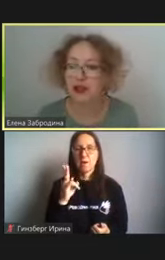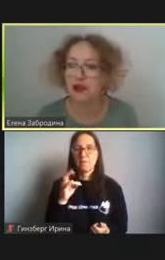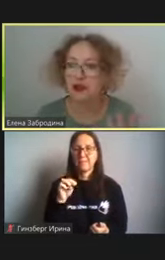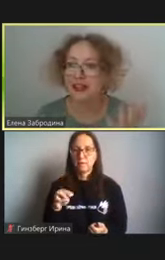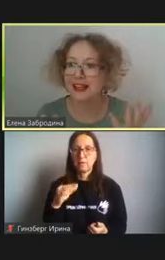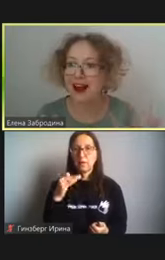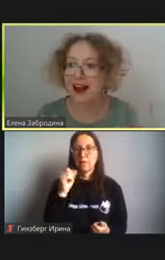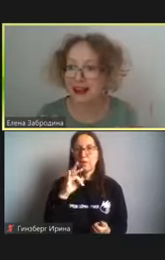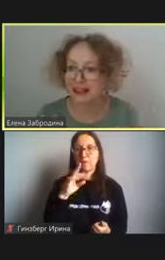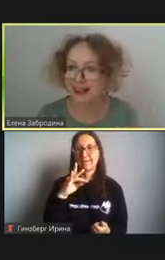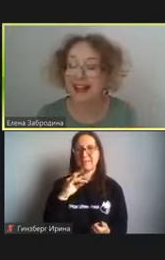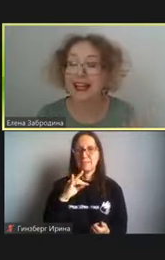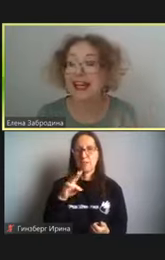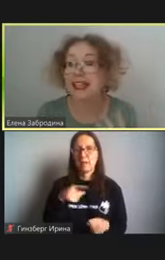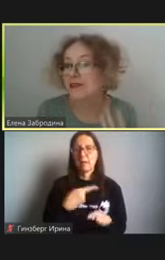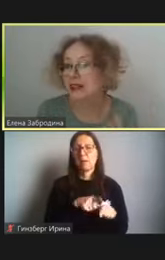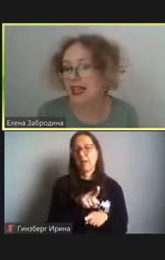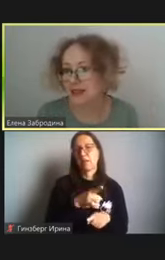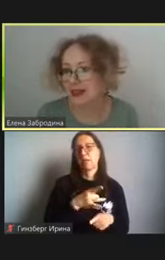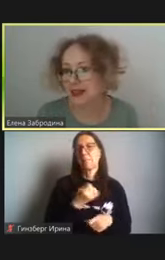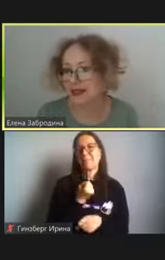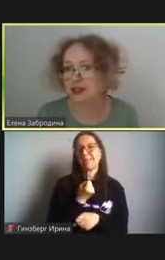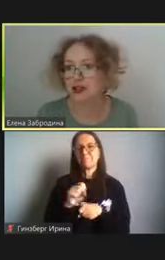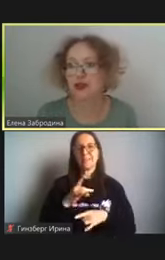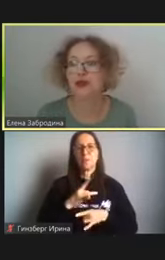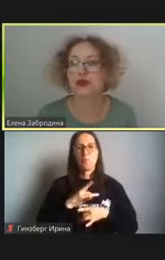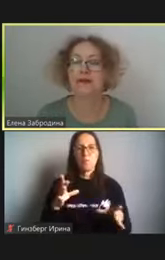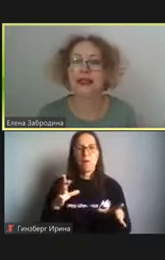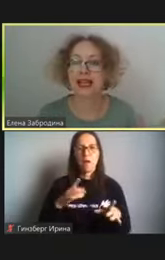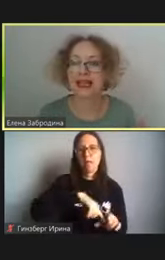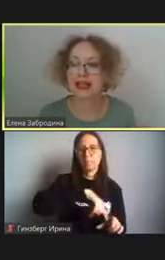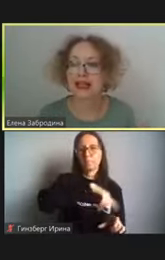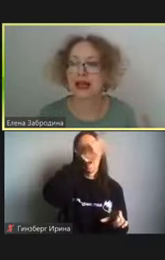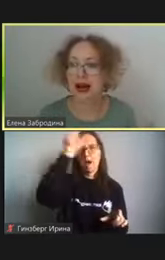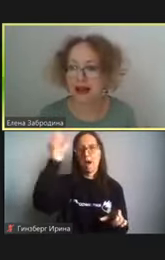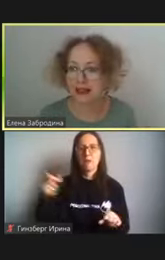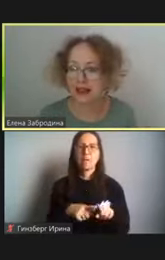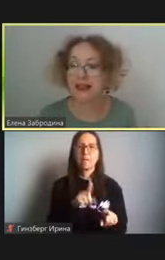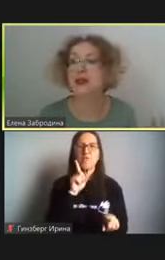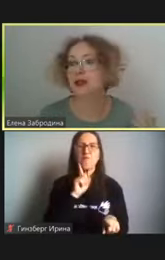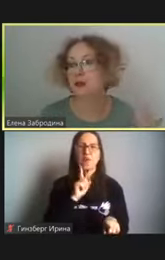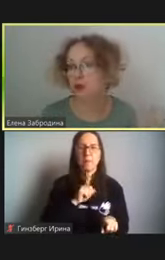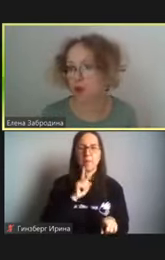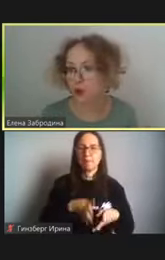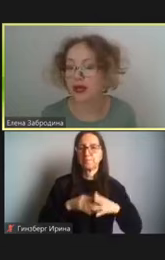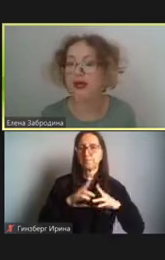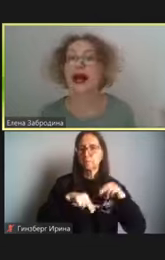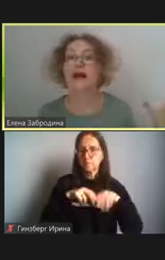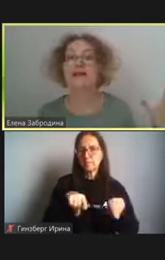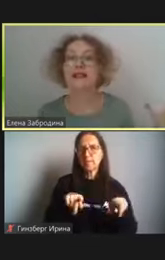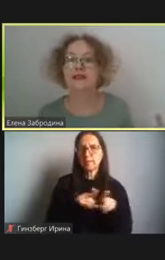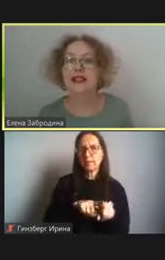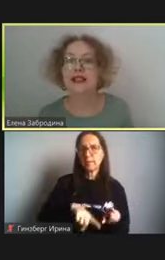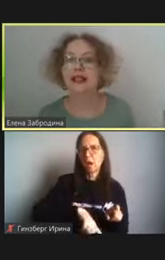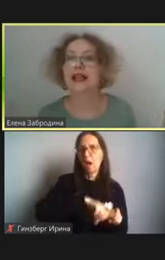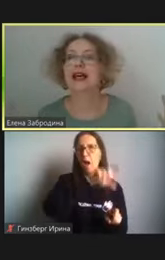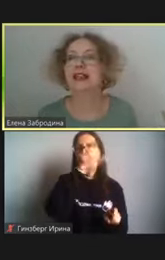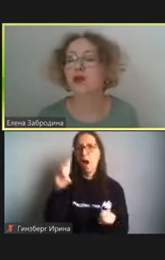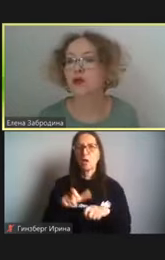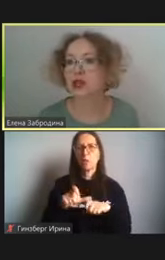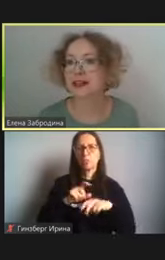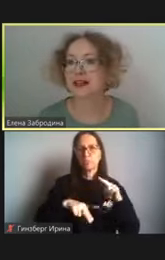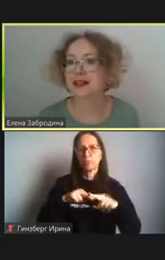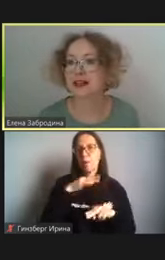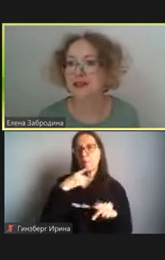эта триумфальная арка – это временная архитектура. Такие арки, их было много, возвели